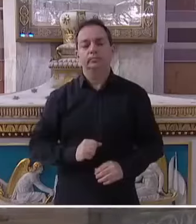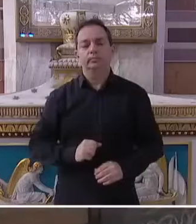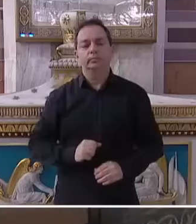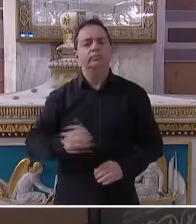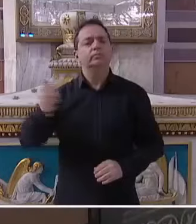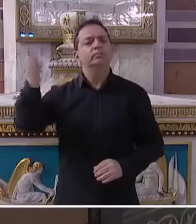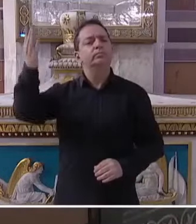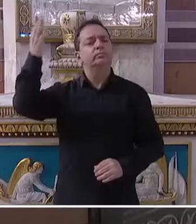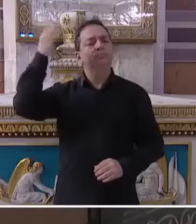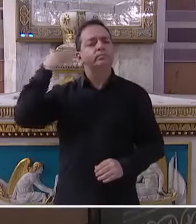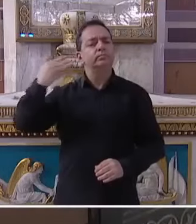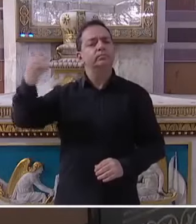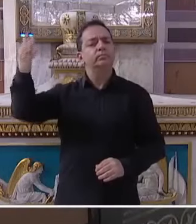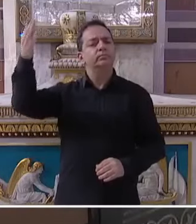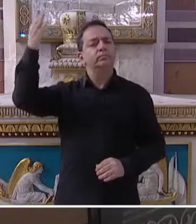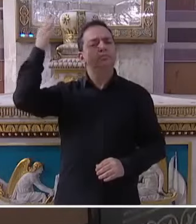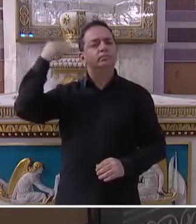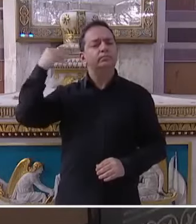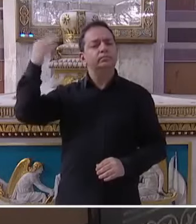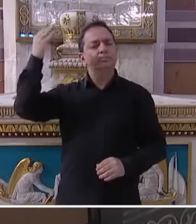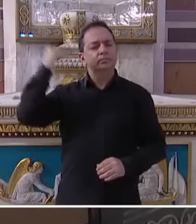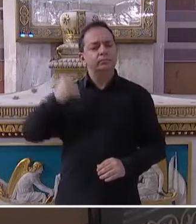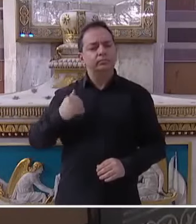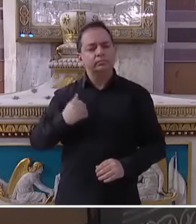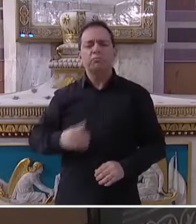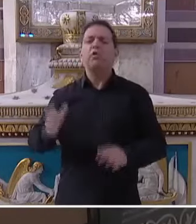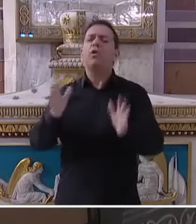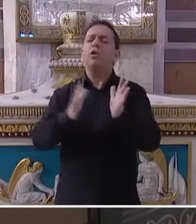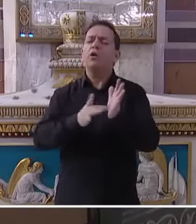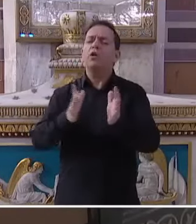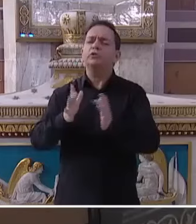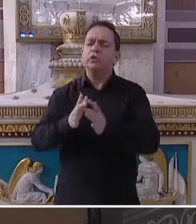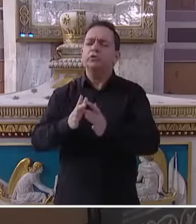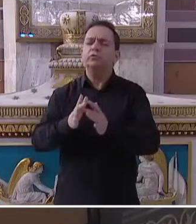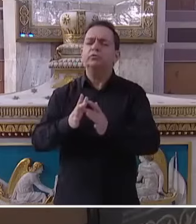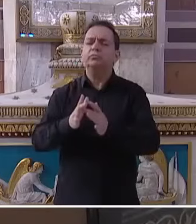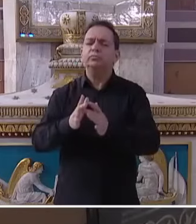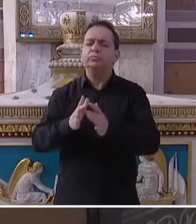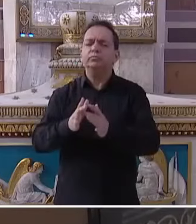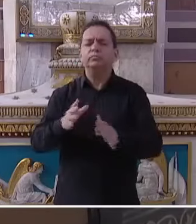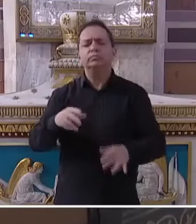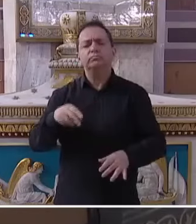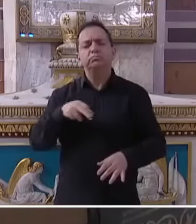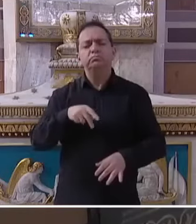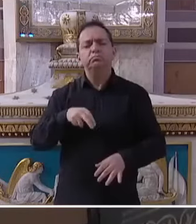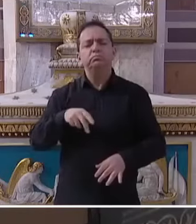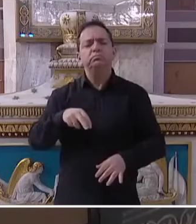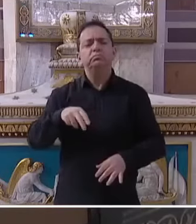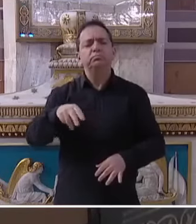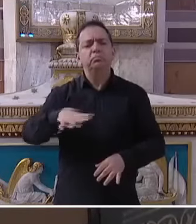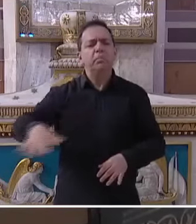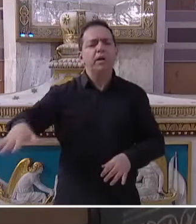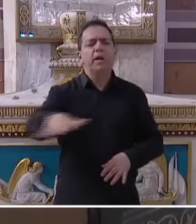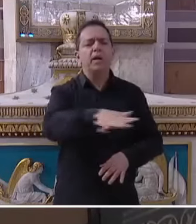Πρόσχομαι. Το καιρό εκείνο η θέληση εν ο Ιησούς εξελθήν εις την